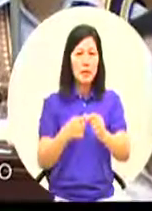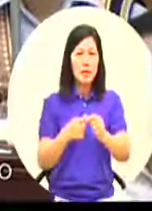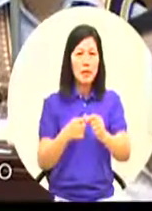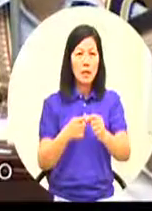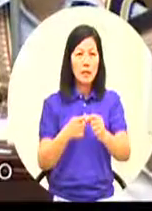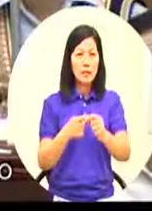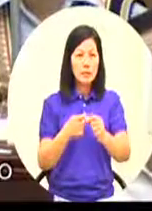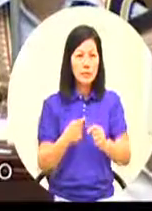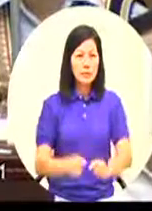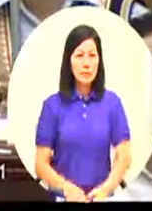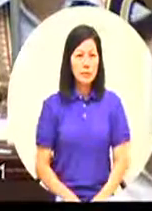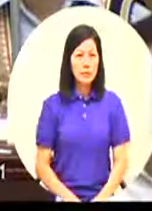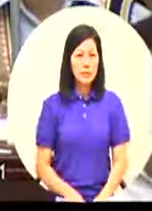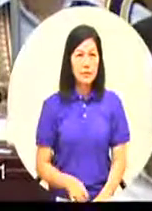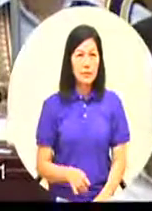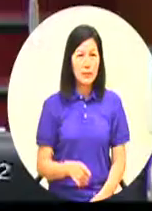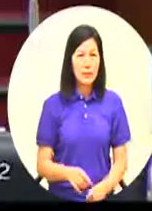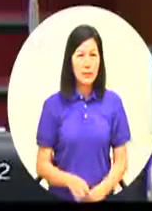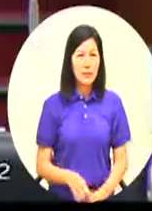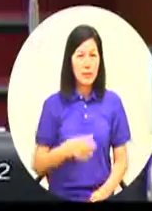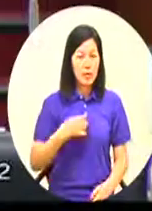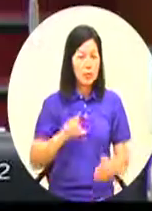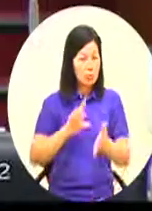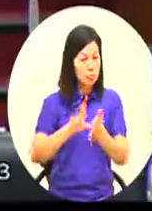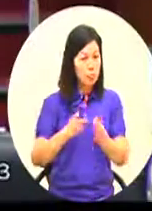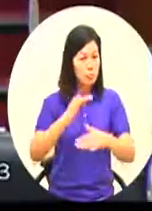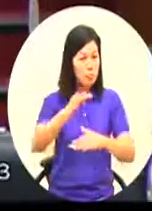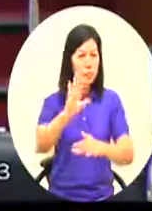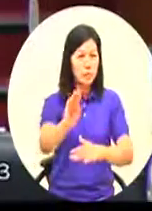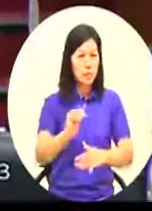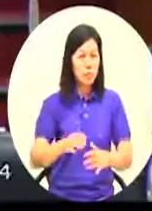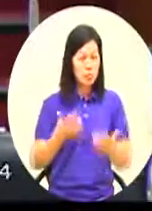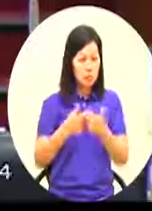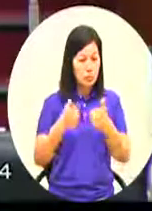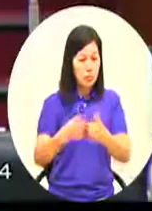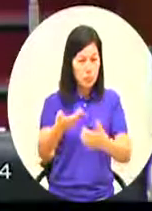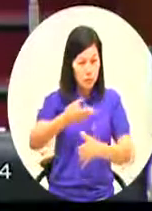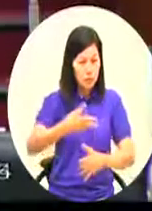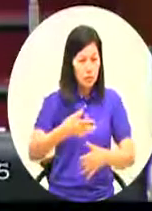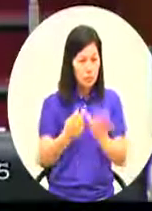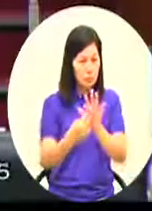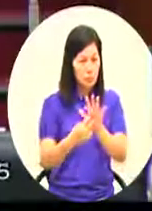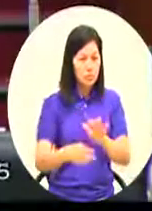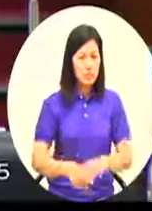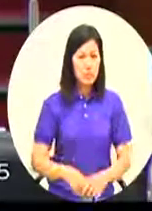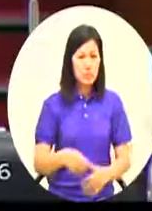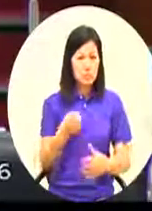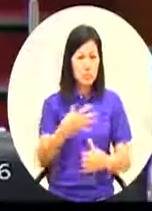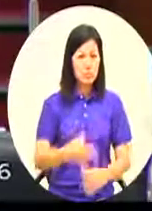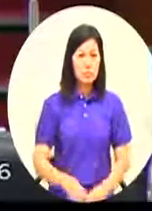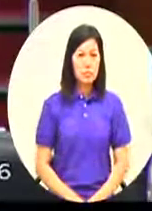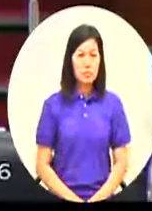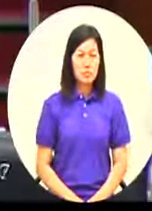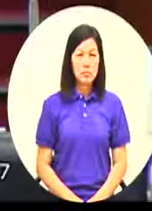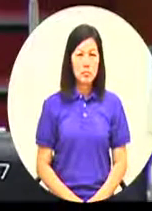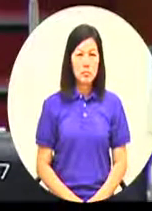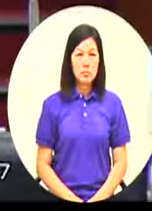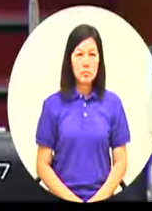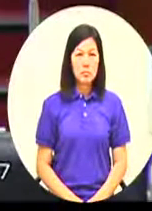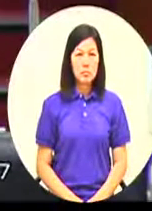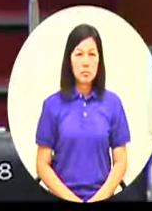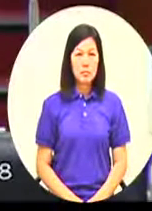月 行政院核定 的。局长，我时间有限，我也给你机会说明了，你坐下，谢谢哈。